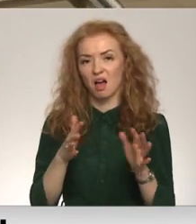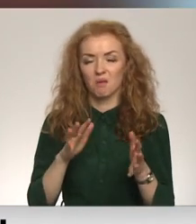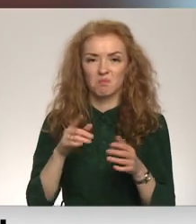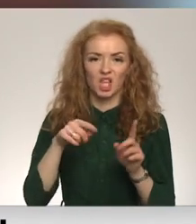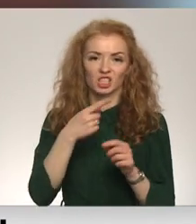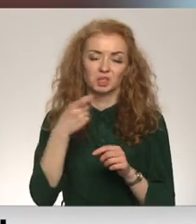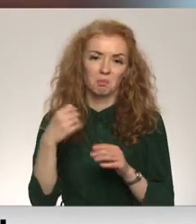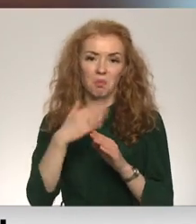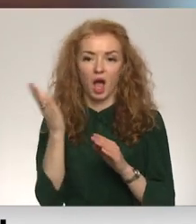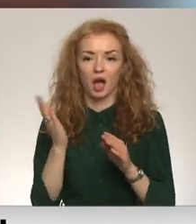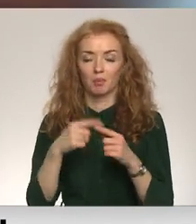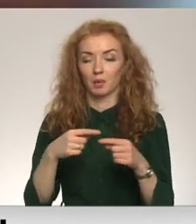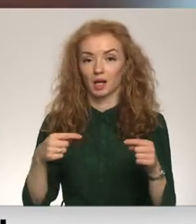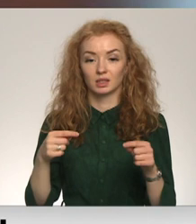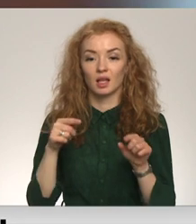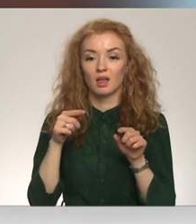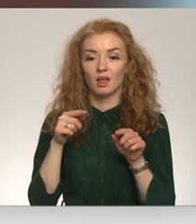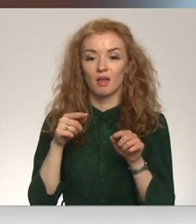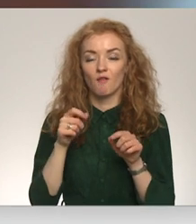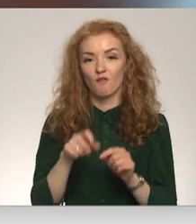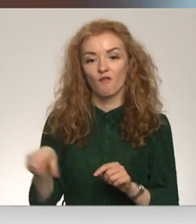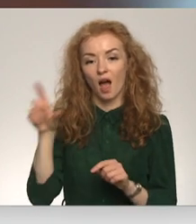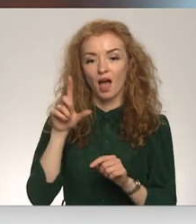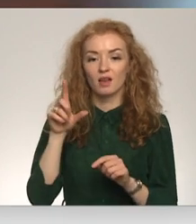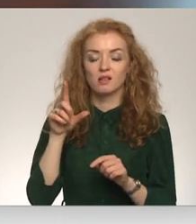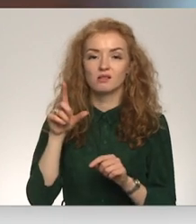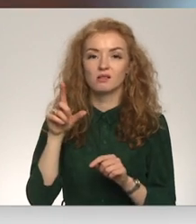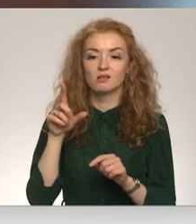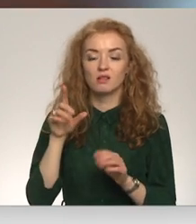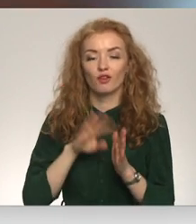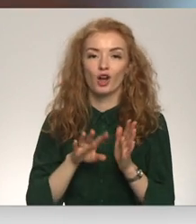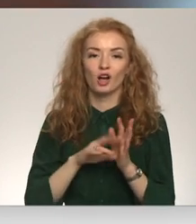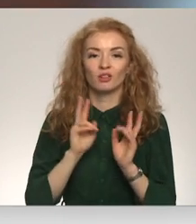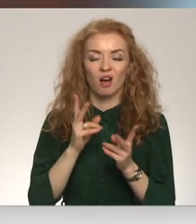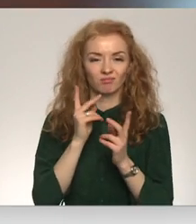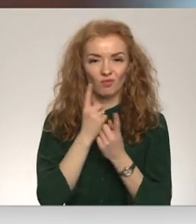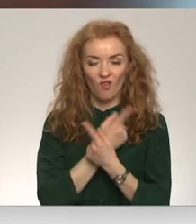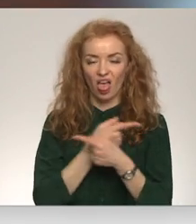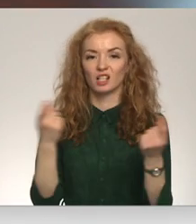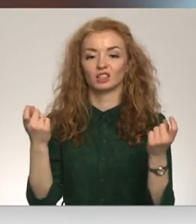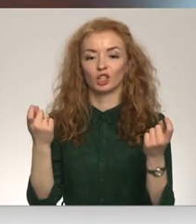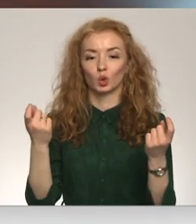kā tas tādā ziņā vairāk ir simbolisks vēstījums ar tādu...